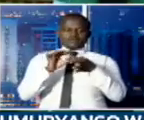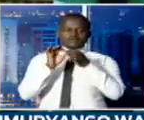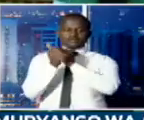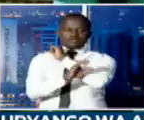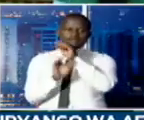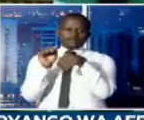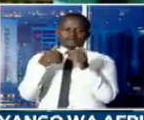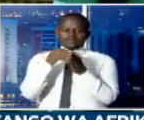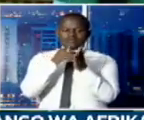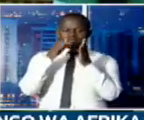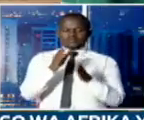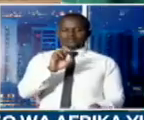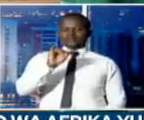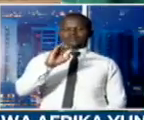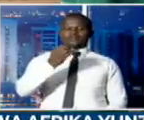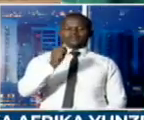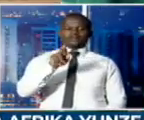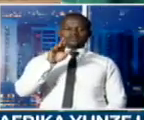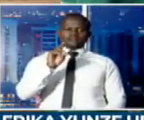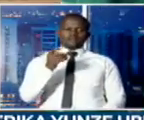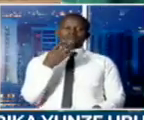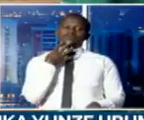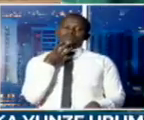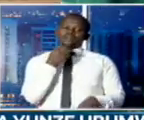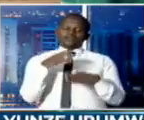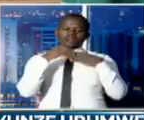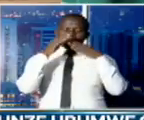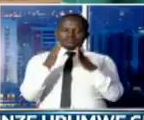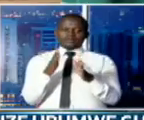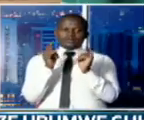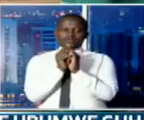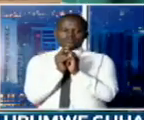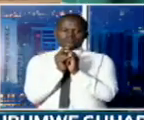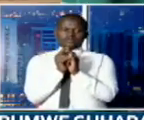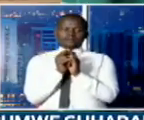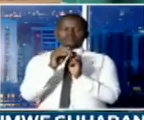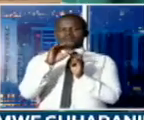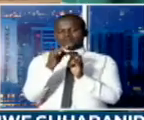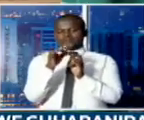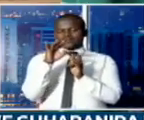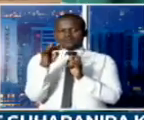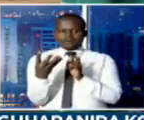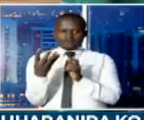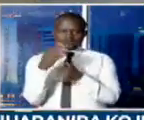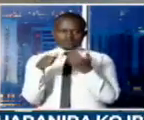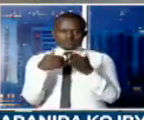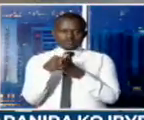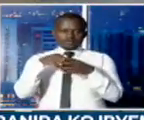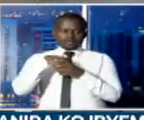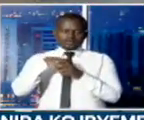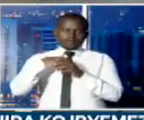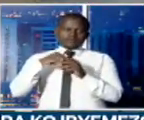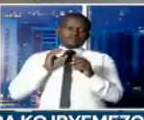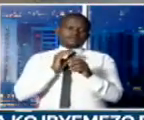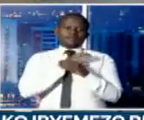w'ububanyi n'amahanga Dr Richard Sezibera kuri uyu wa kane yayoboye inama ya 34 y'abagize